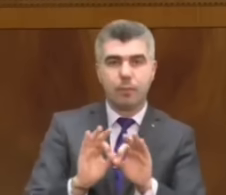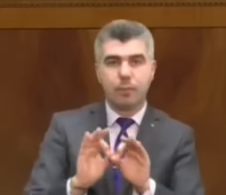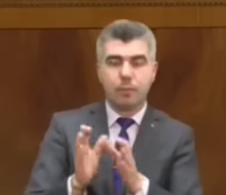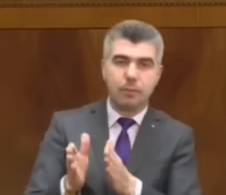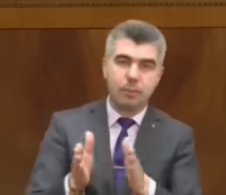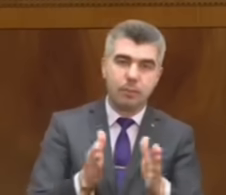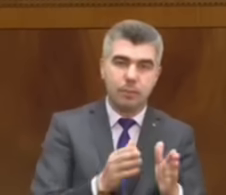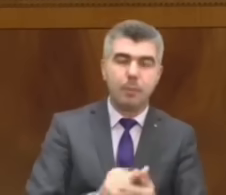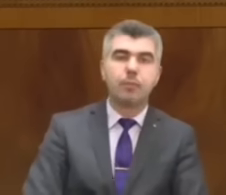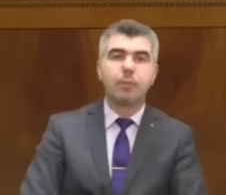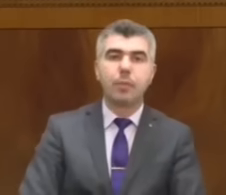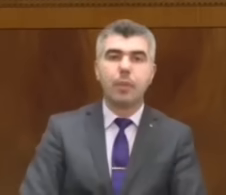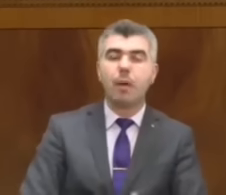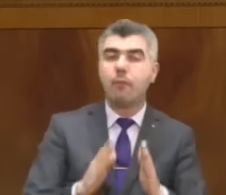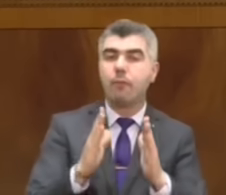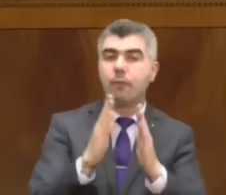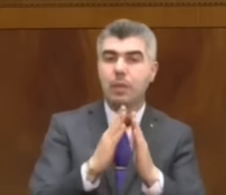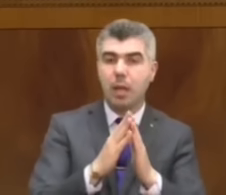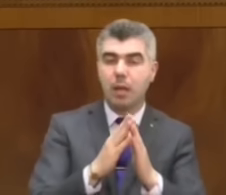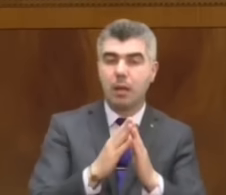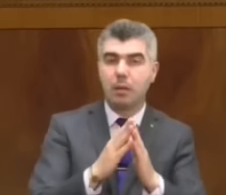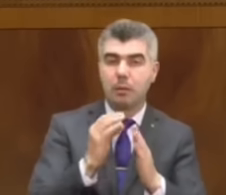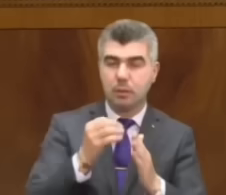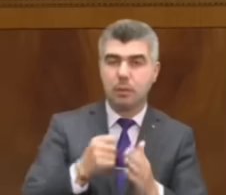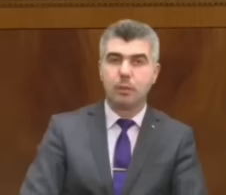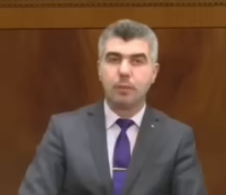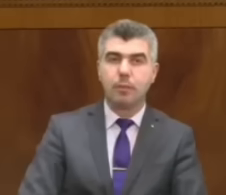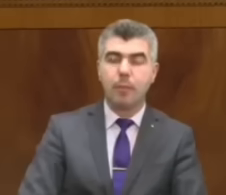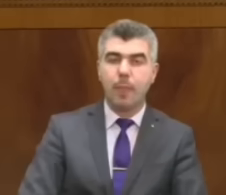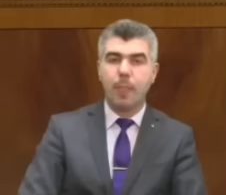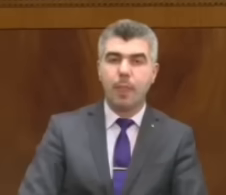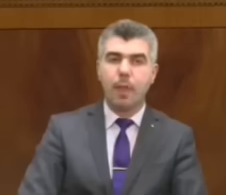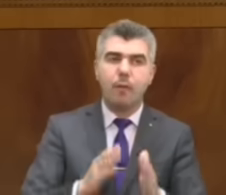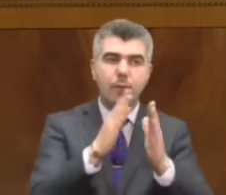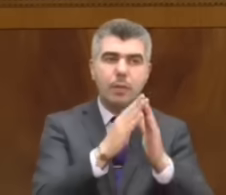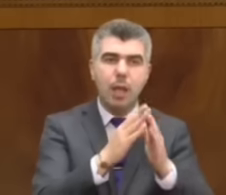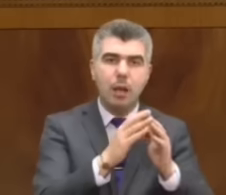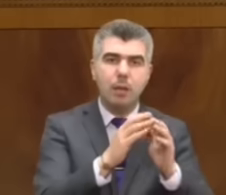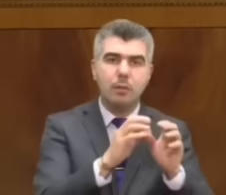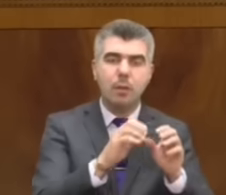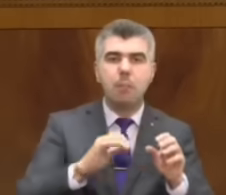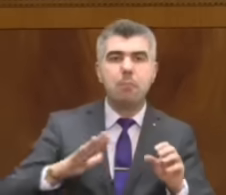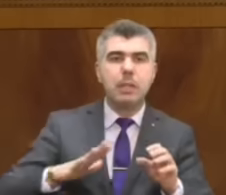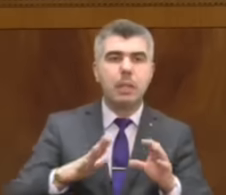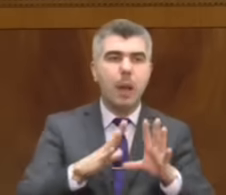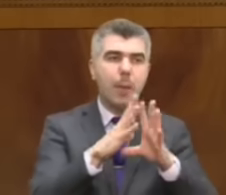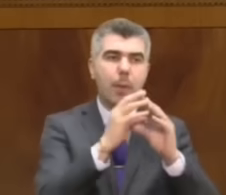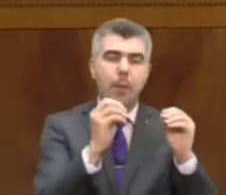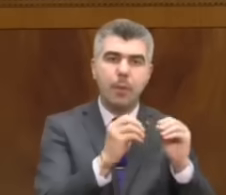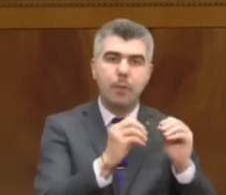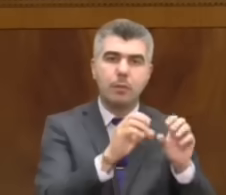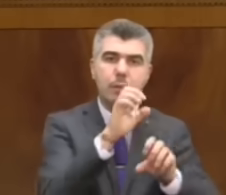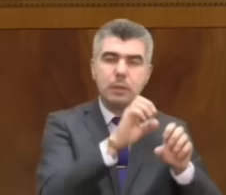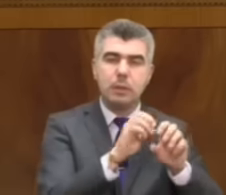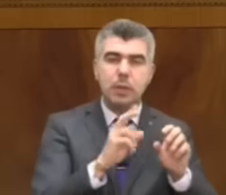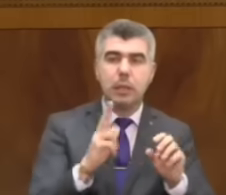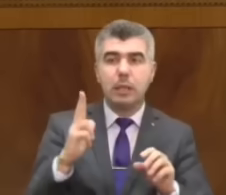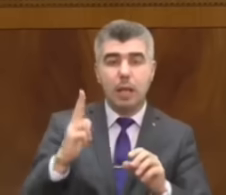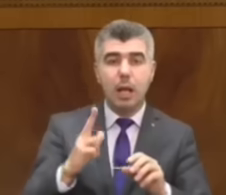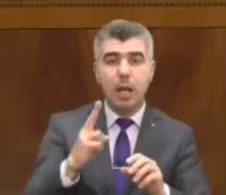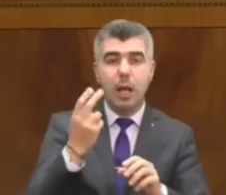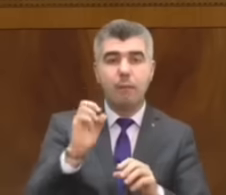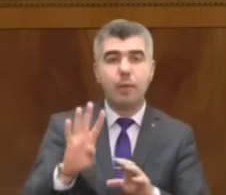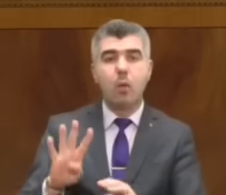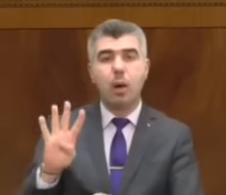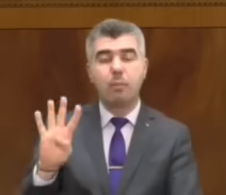السكن سيد رئيس الحكومة، المدن بدون صفيح. بالمناسبة البرنامج انطلق في 2004 ماشي 2014.